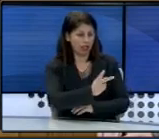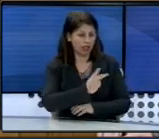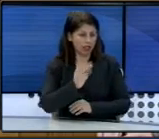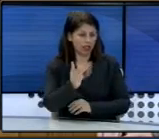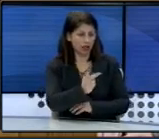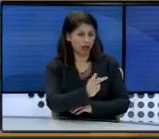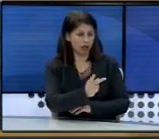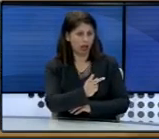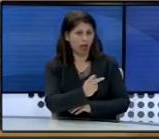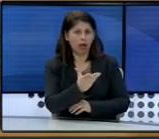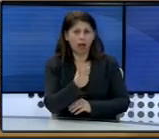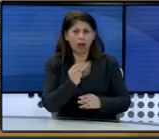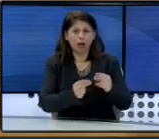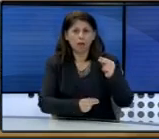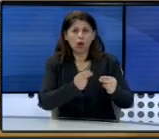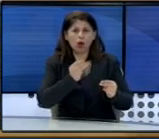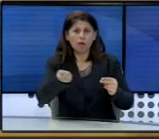που χυμάζεται,